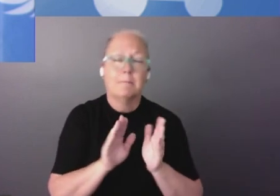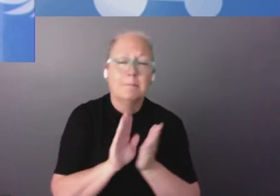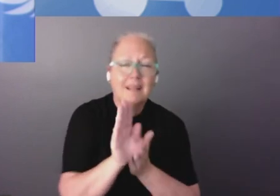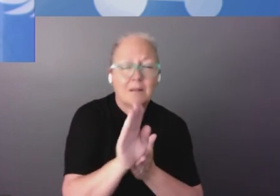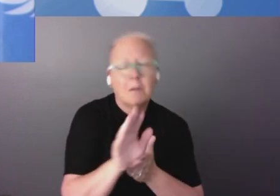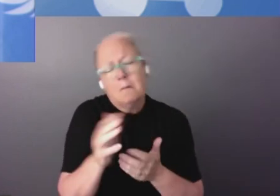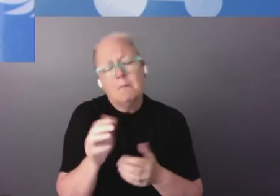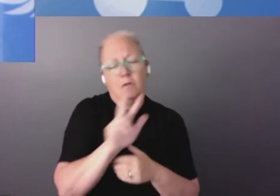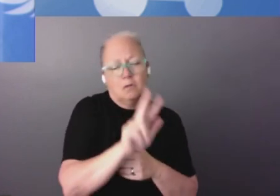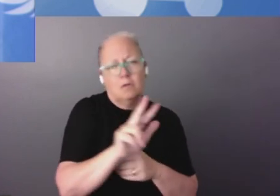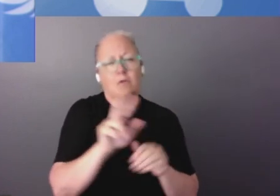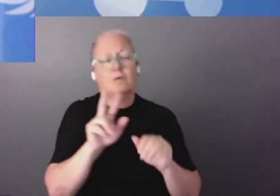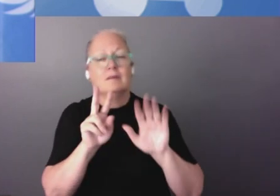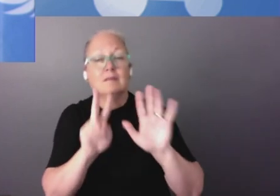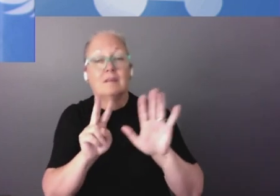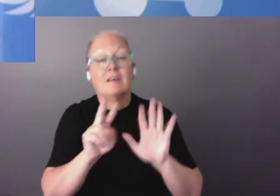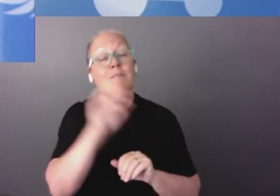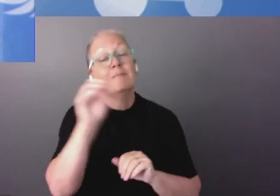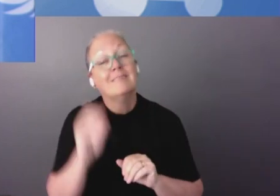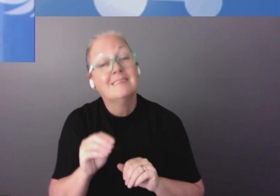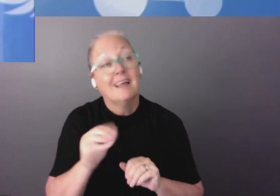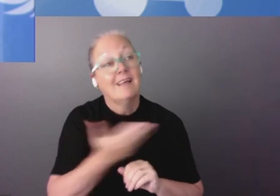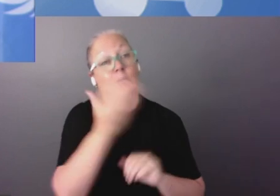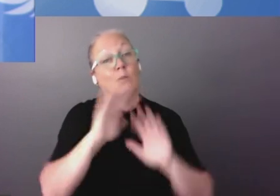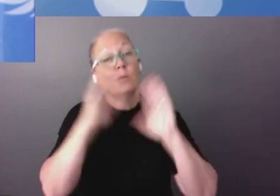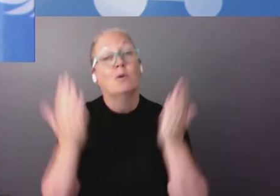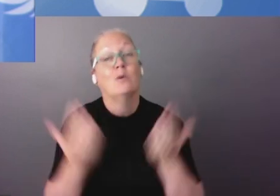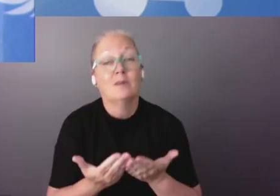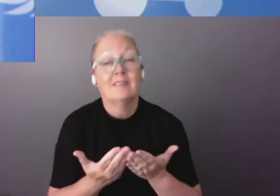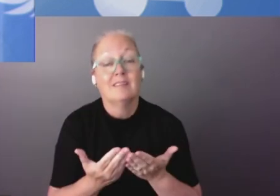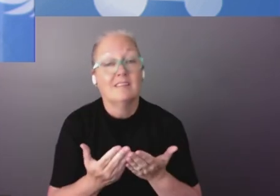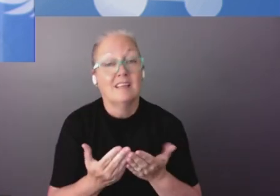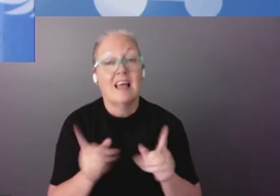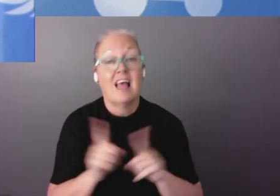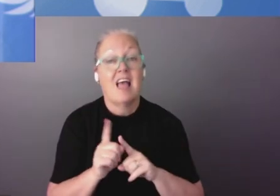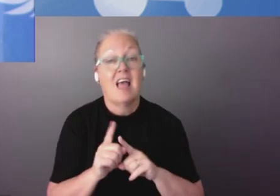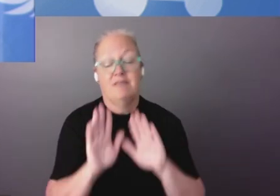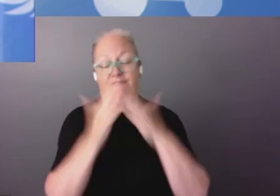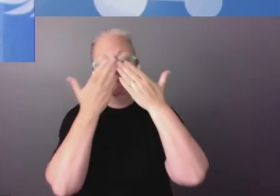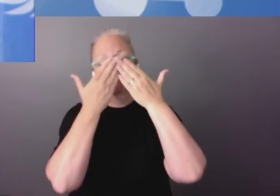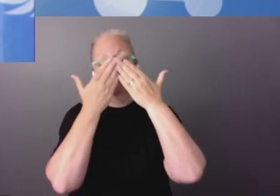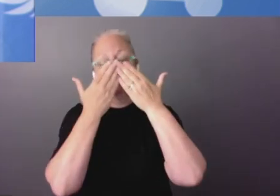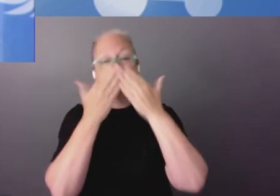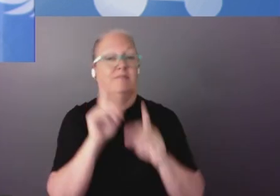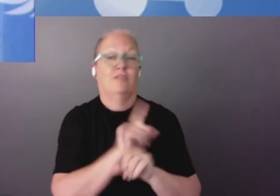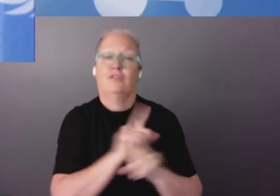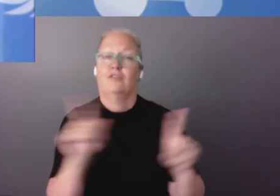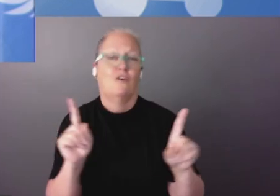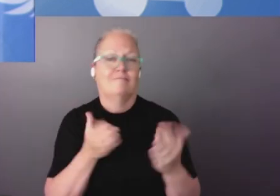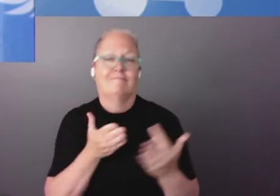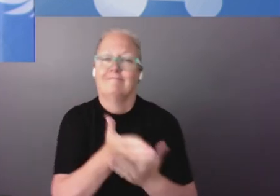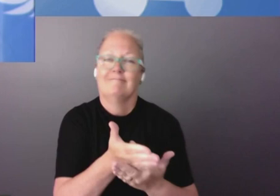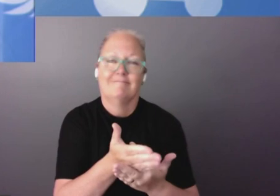jeszcze 37% światowej populacji, czyli 2,9 miliarda ludzi,